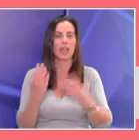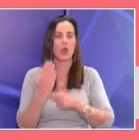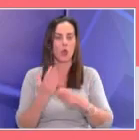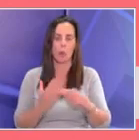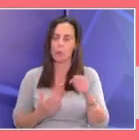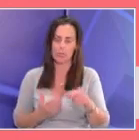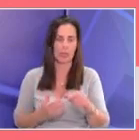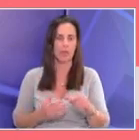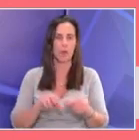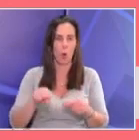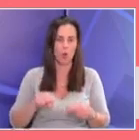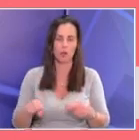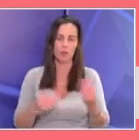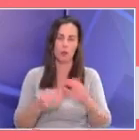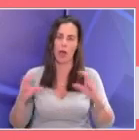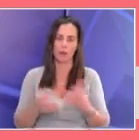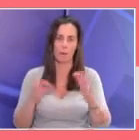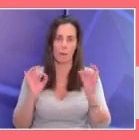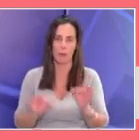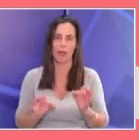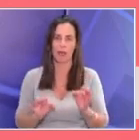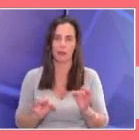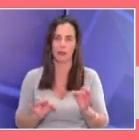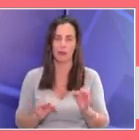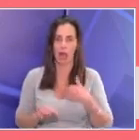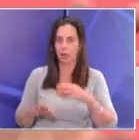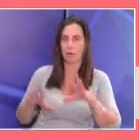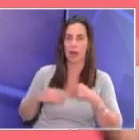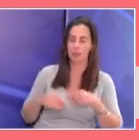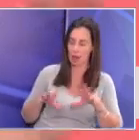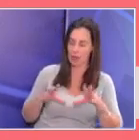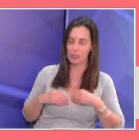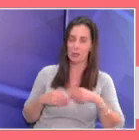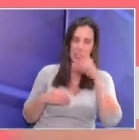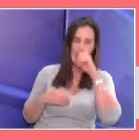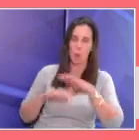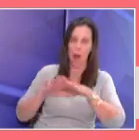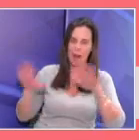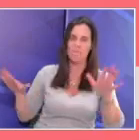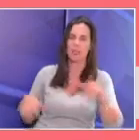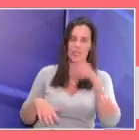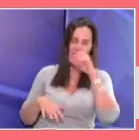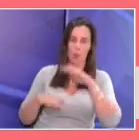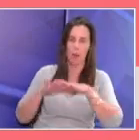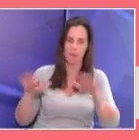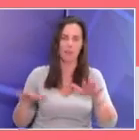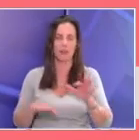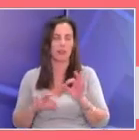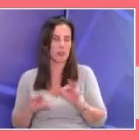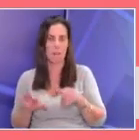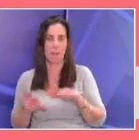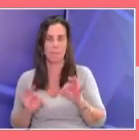זה פשוט, זה עניין חברתי באמת שמדהים. אני מסכים, גם זיהום אוויר, גם מרחב ציבורי. זיהום אוויר.